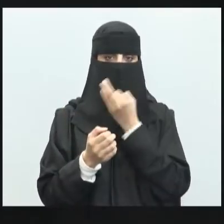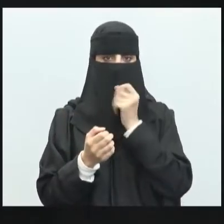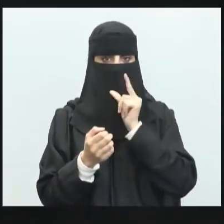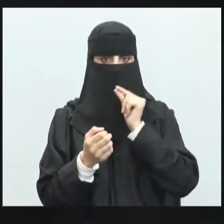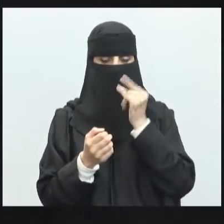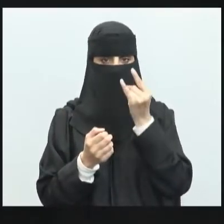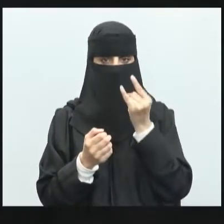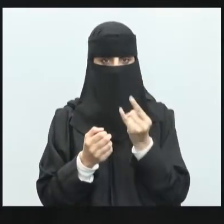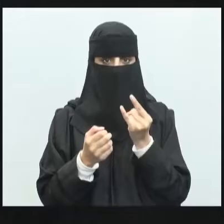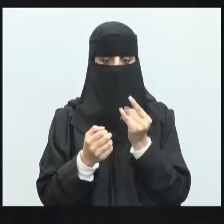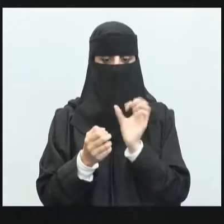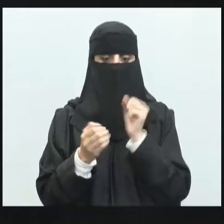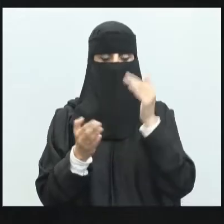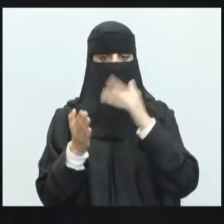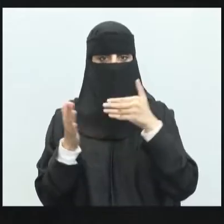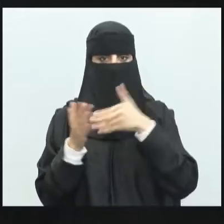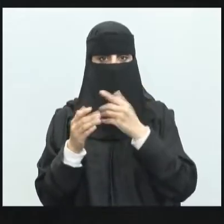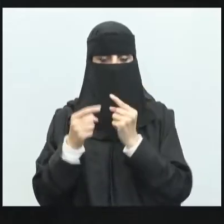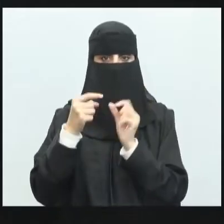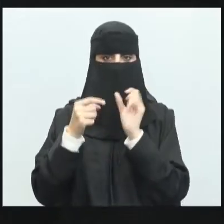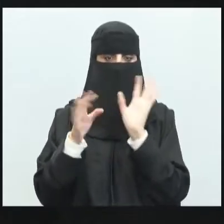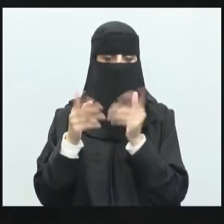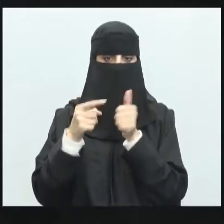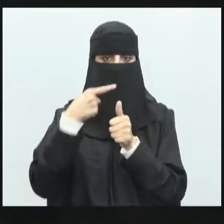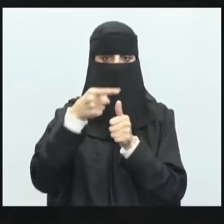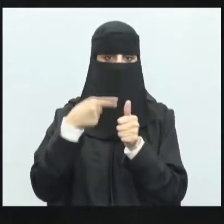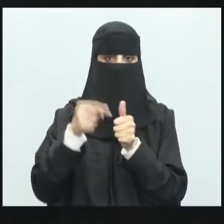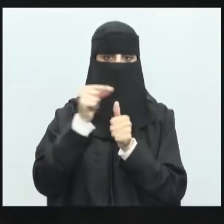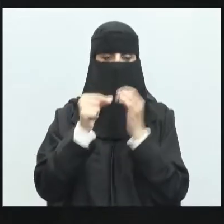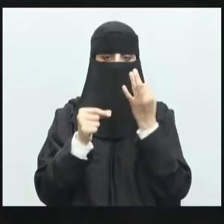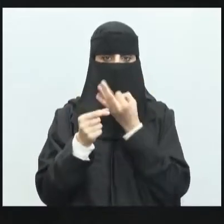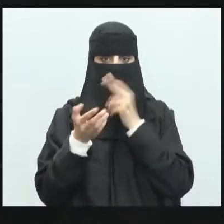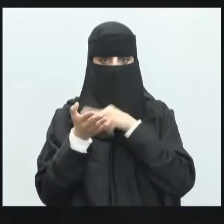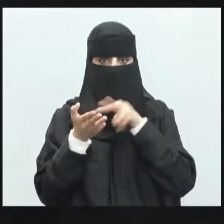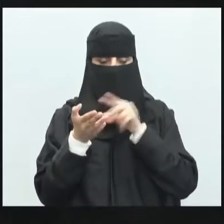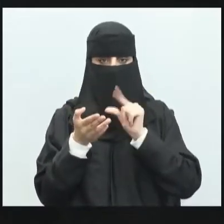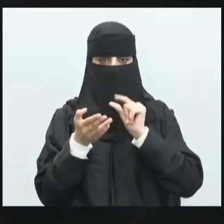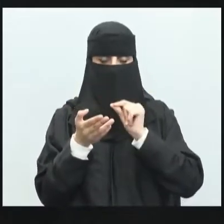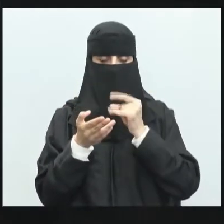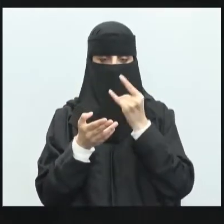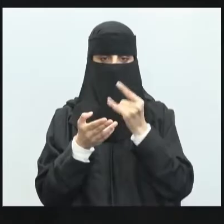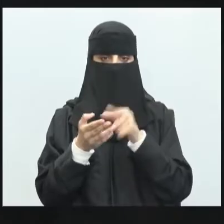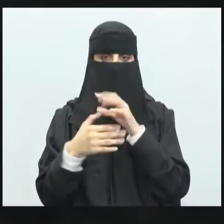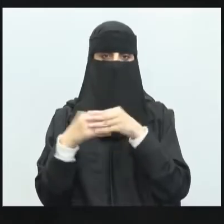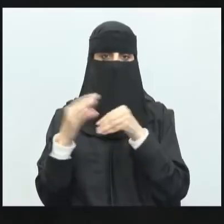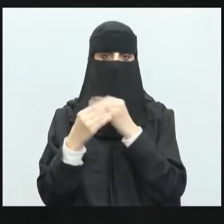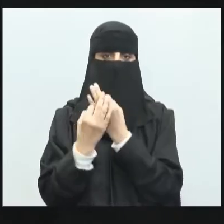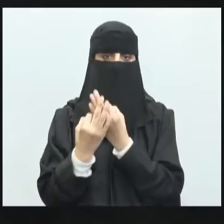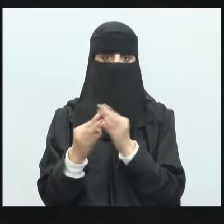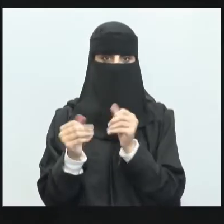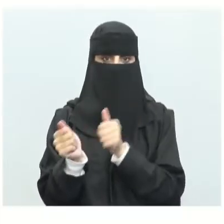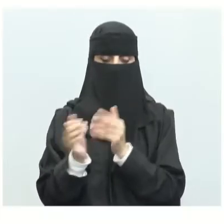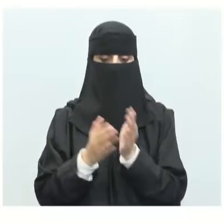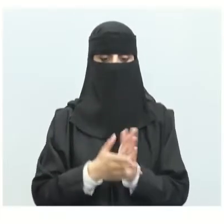اهم مهارات القراءه الجهريه التي يجب علينا تطبيقها ومراعتها